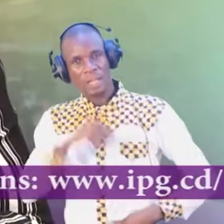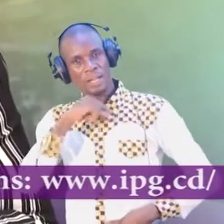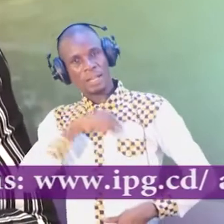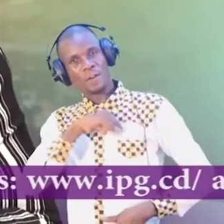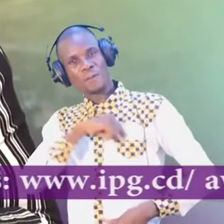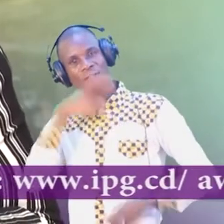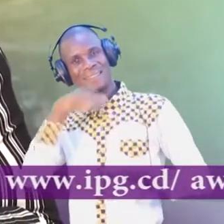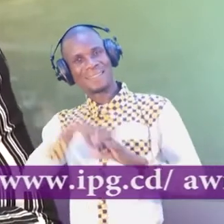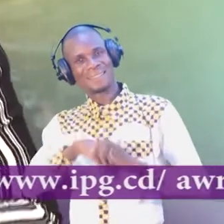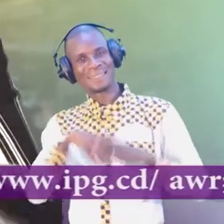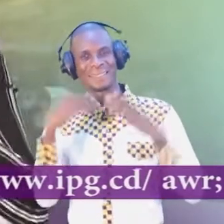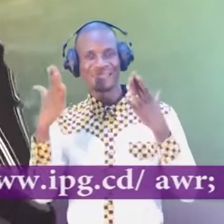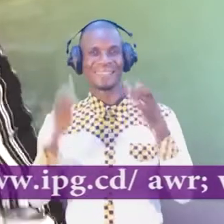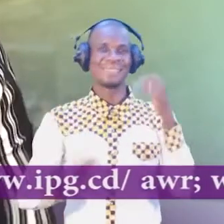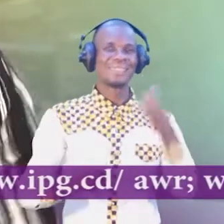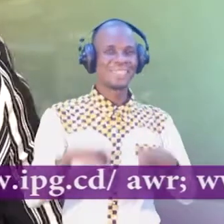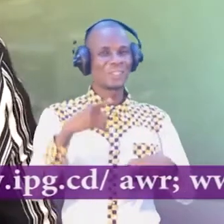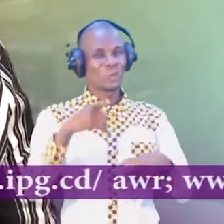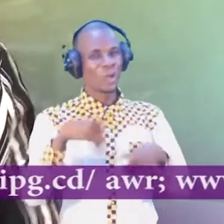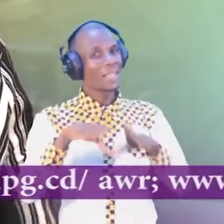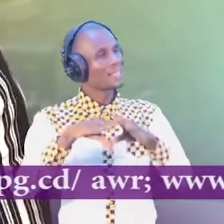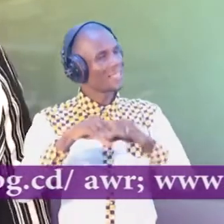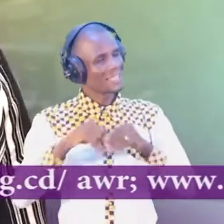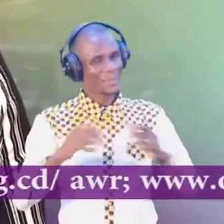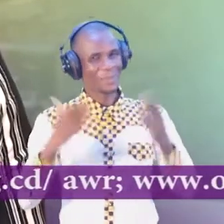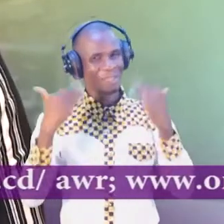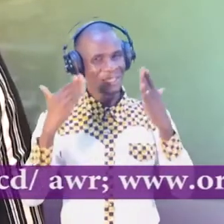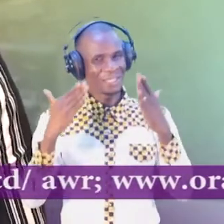lubete senga bakopesa yo. Nous avons là non seulement kuna